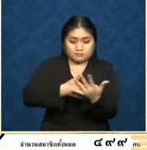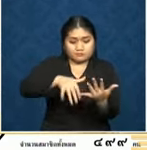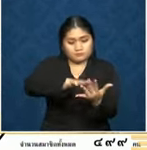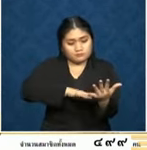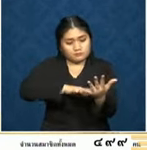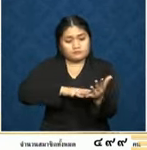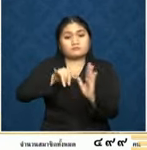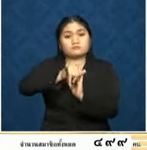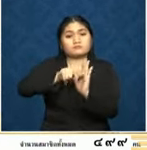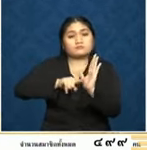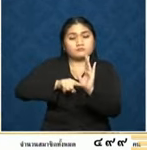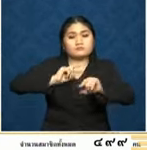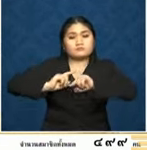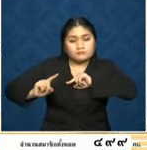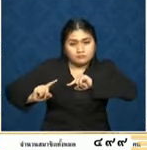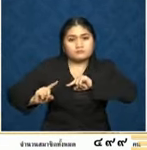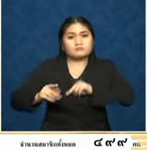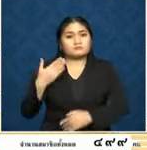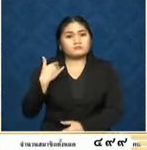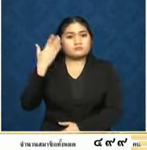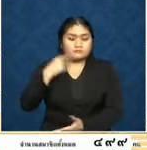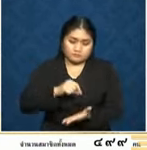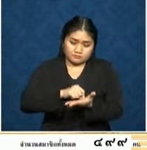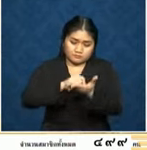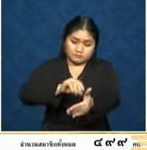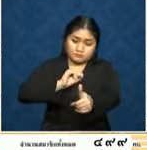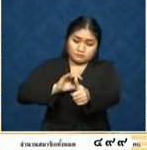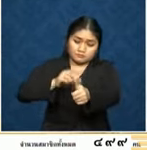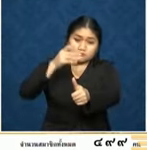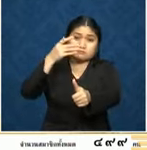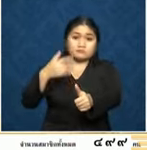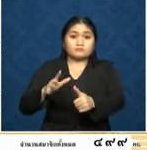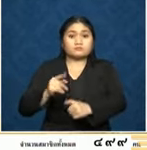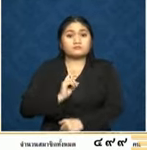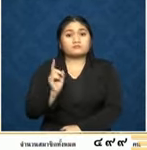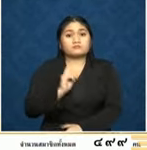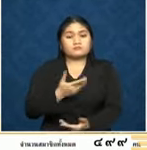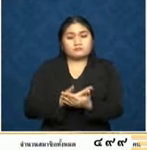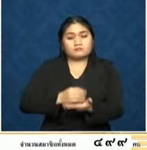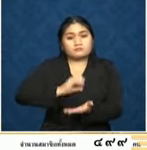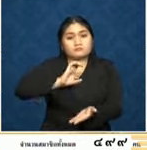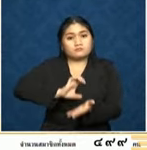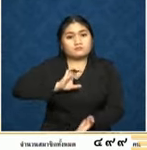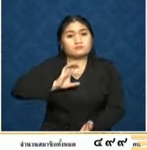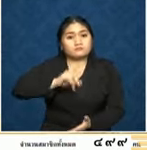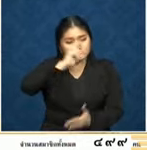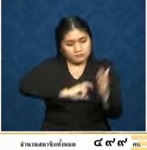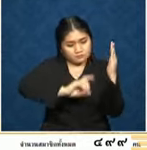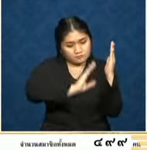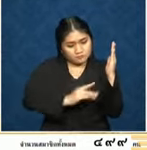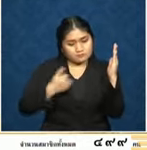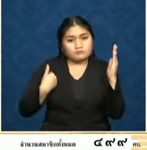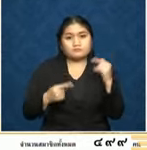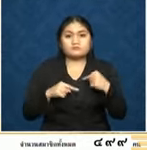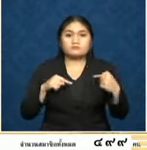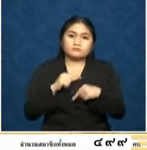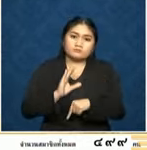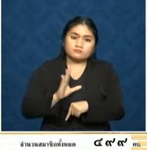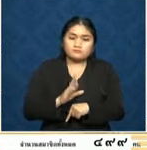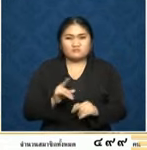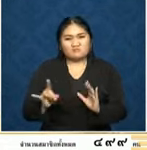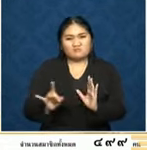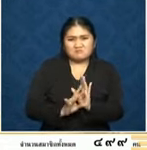และยุทธศาสตร์ของชาติผมได้เคยเสนอแนะทางสภาพัฒน์ว่างบประมาณของประเทศเนี่ยมันน่าจะมีไม่แสดงศักยภ